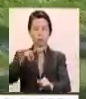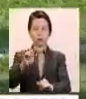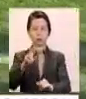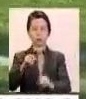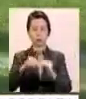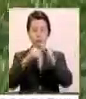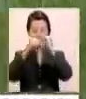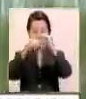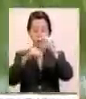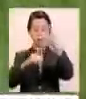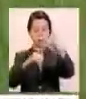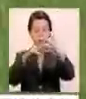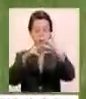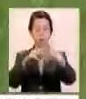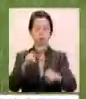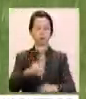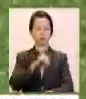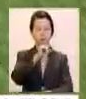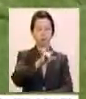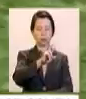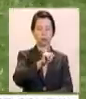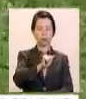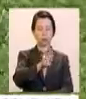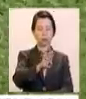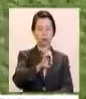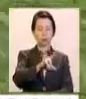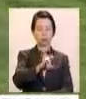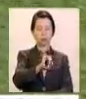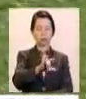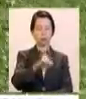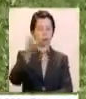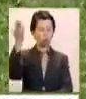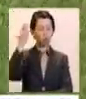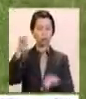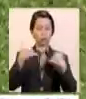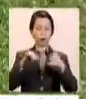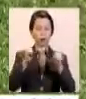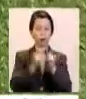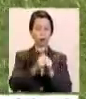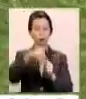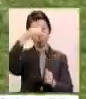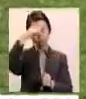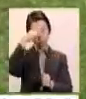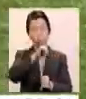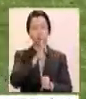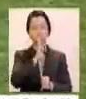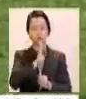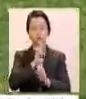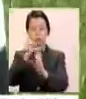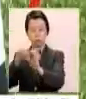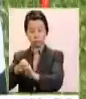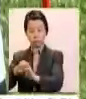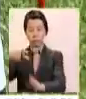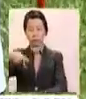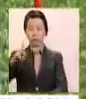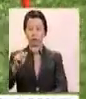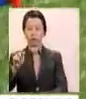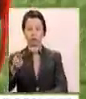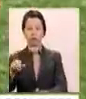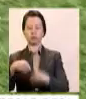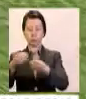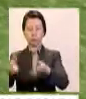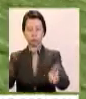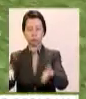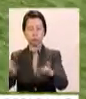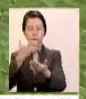kelompok 4 teratas. Gabriel Guerra pula yang sebelum ini pernah bermain untuk pasukan JDT menyifatkan penyertaannya dalam PKNS dapat memberikan